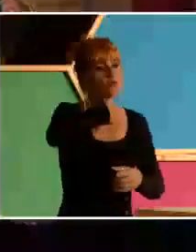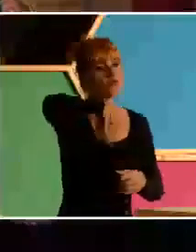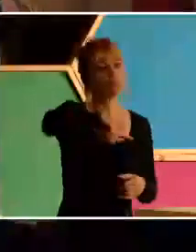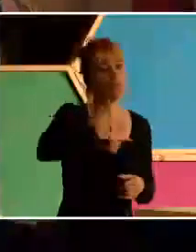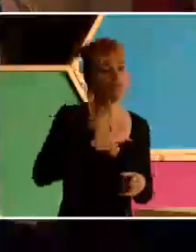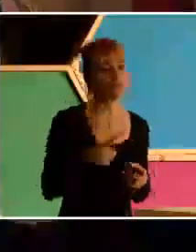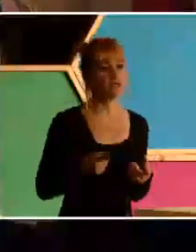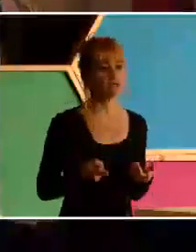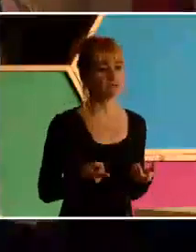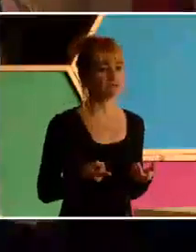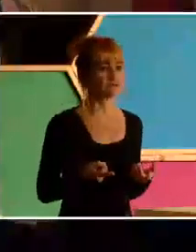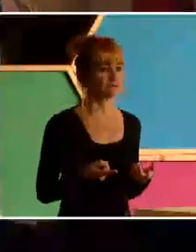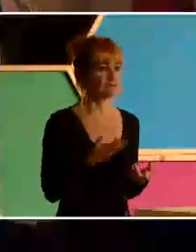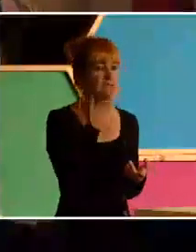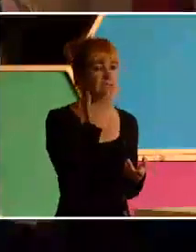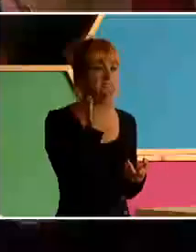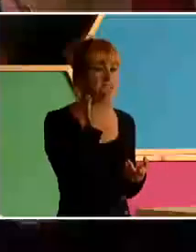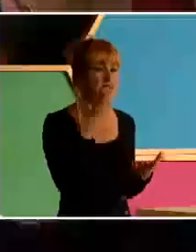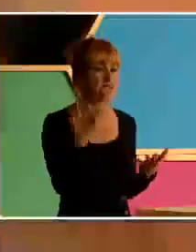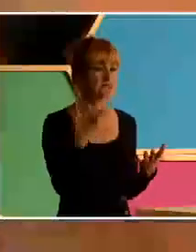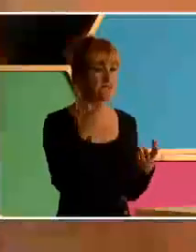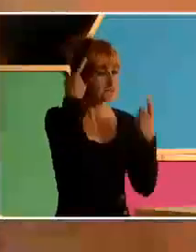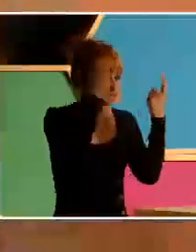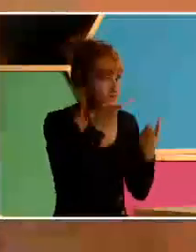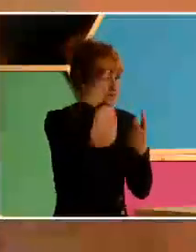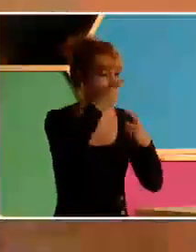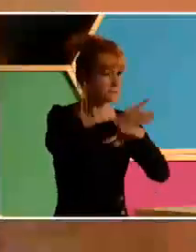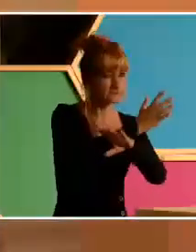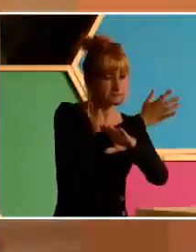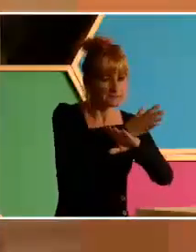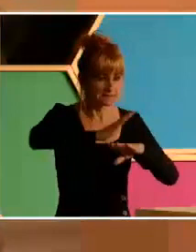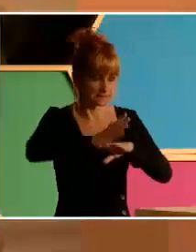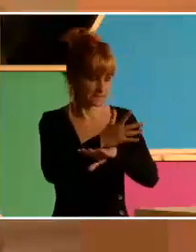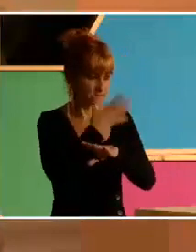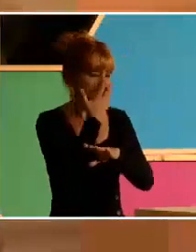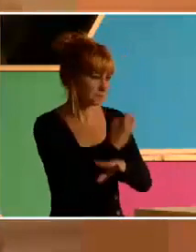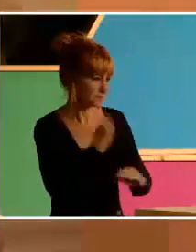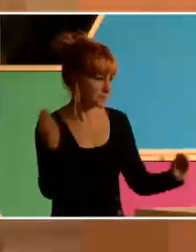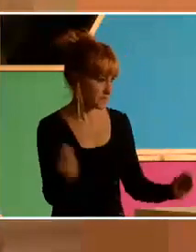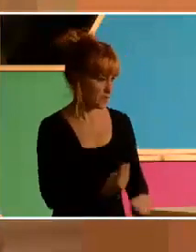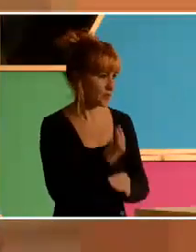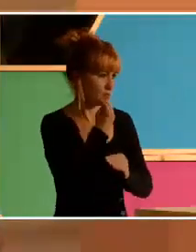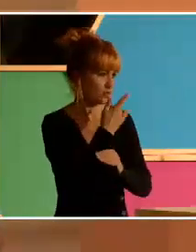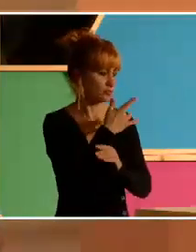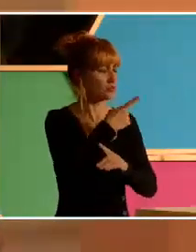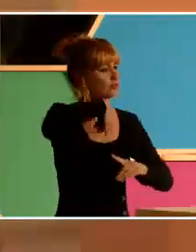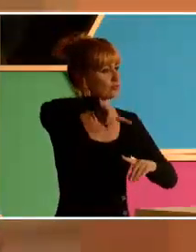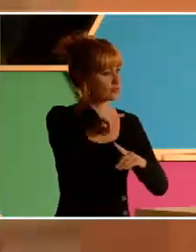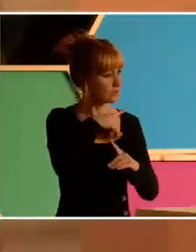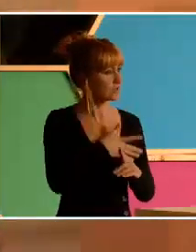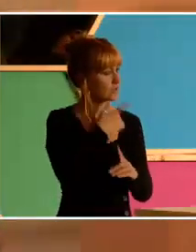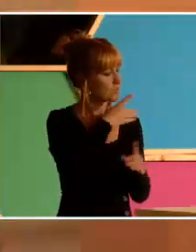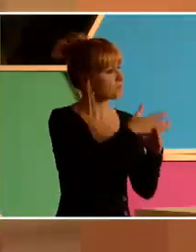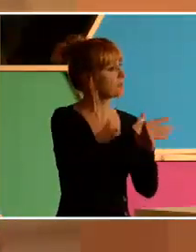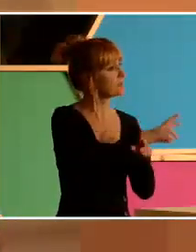Nosaltres, si fem aquesta distinció, s'entén perfectament, no? Nosaltres amb els partits independentistes hem pogut tenir diferències molt importants,